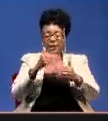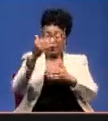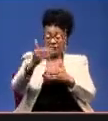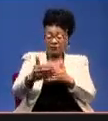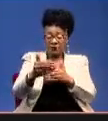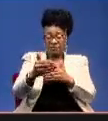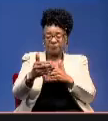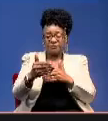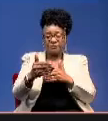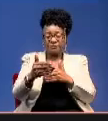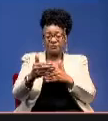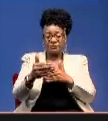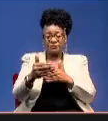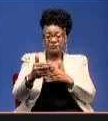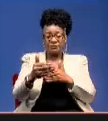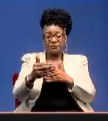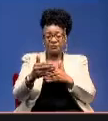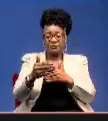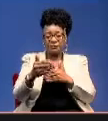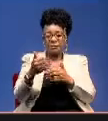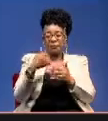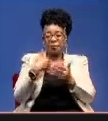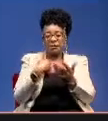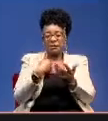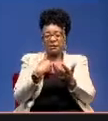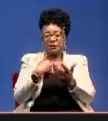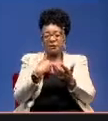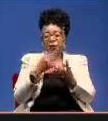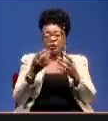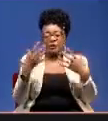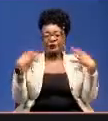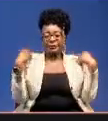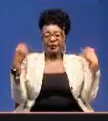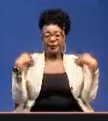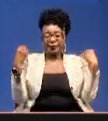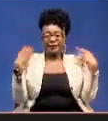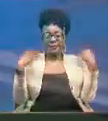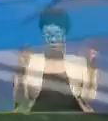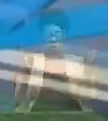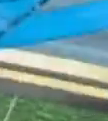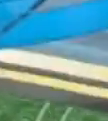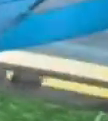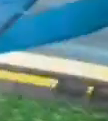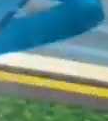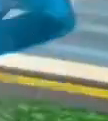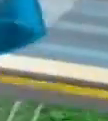maybe I will come and train again, look for another race.